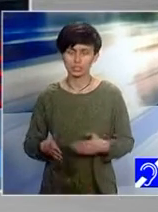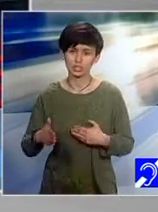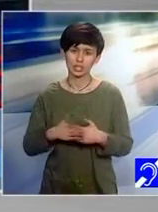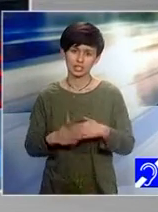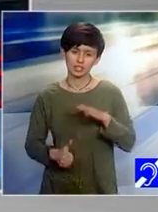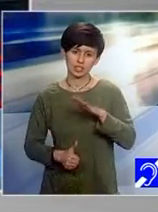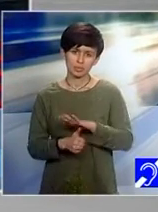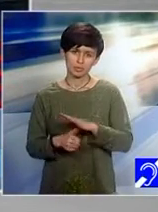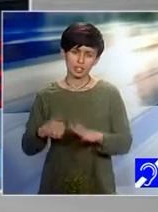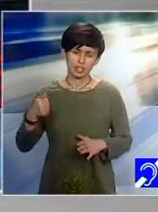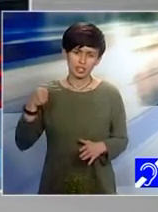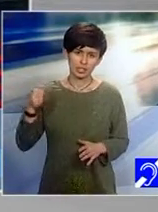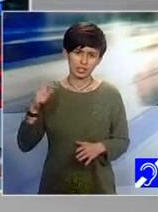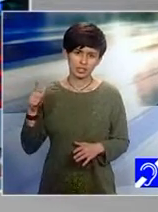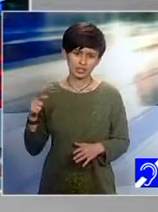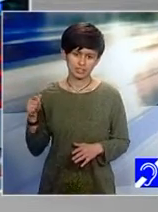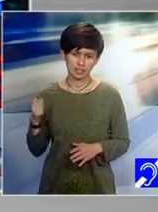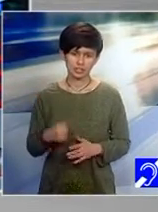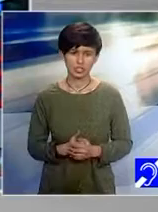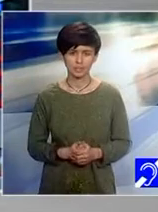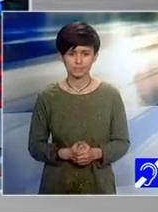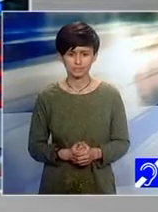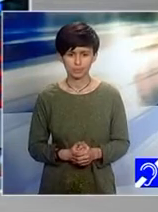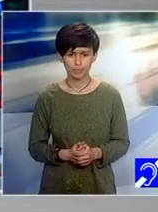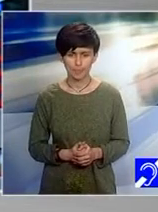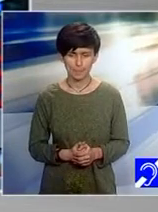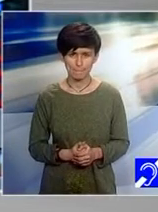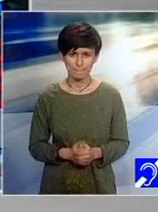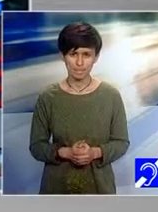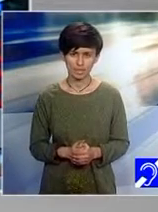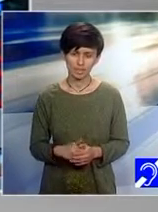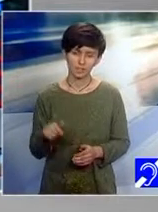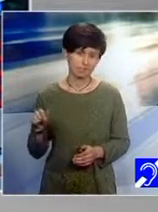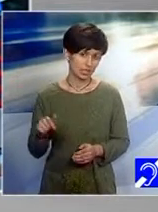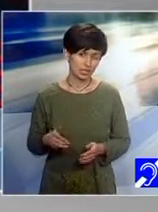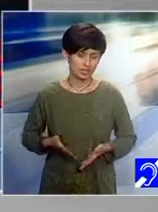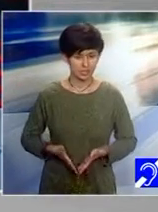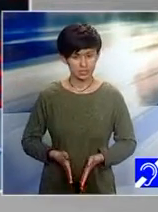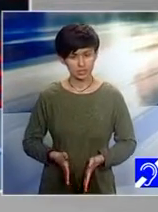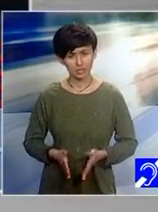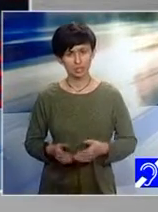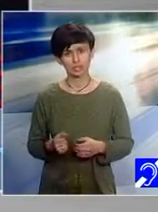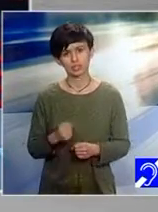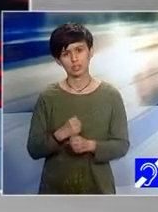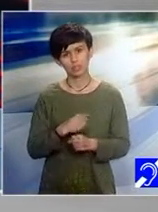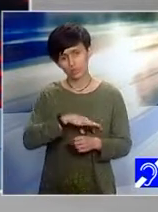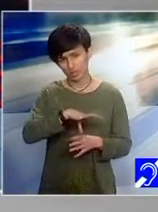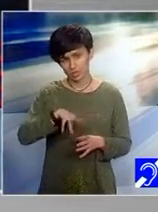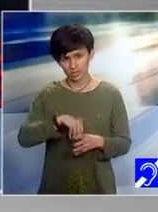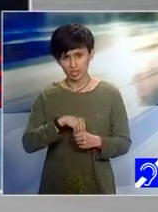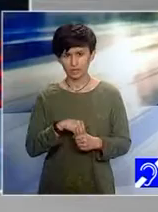capitala Azerbaijanului, la Lenkorani, într-o familie de armeni, negustori, cum le stă bine armenilor. Pe